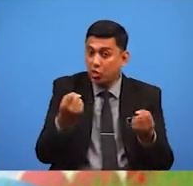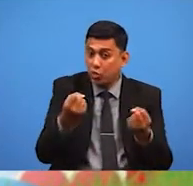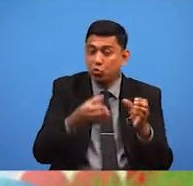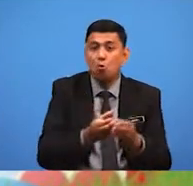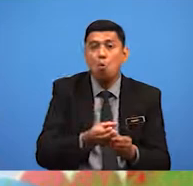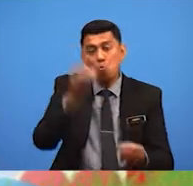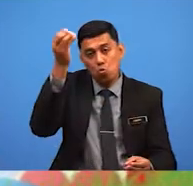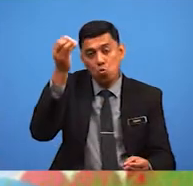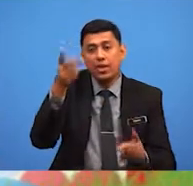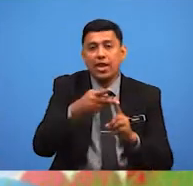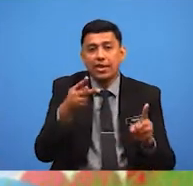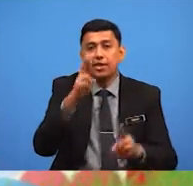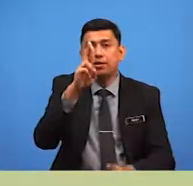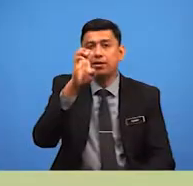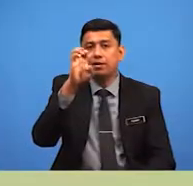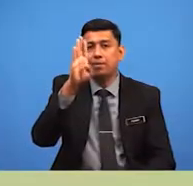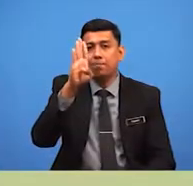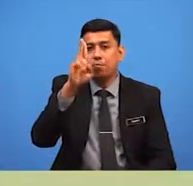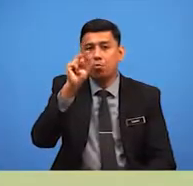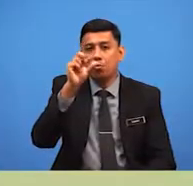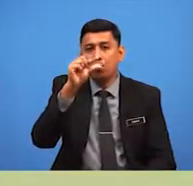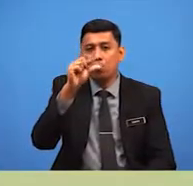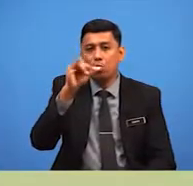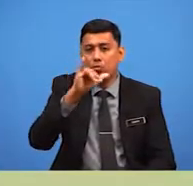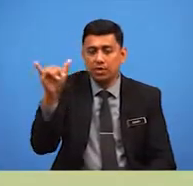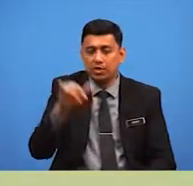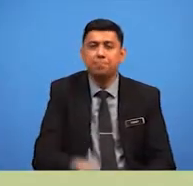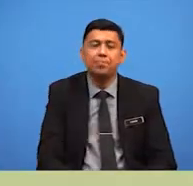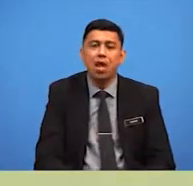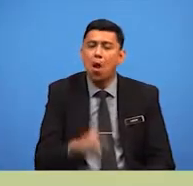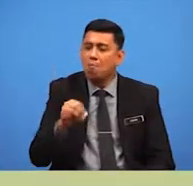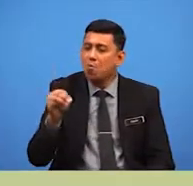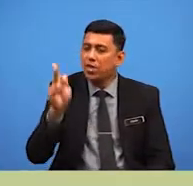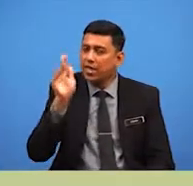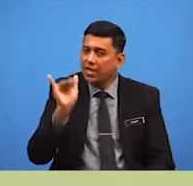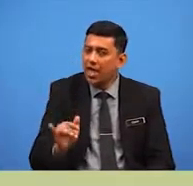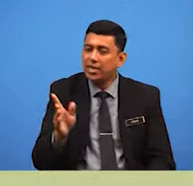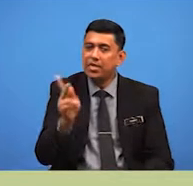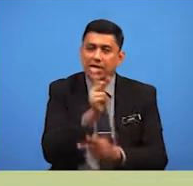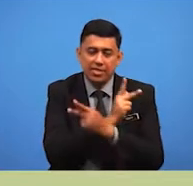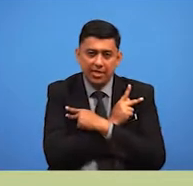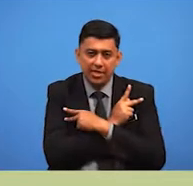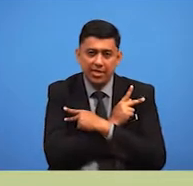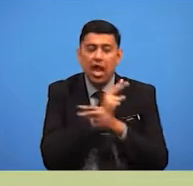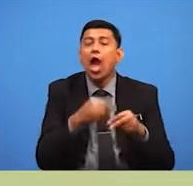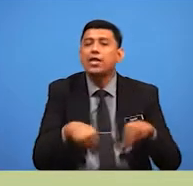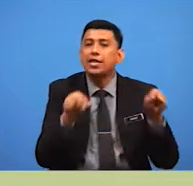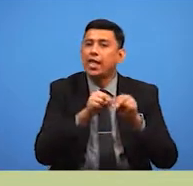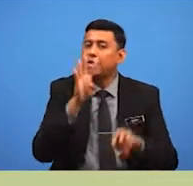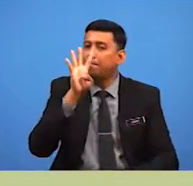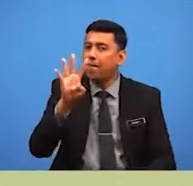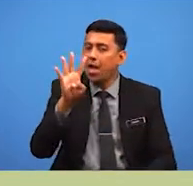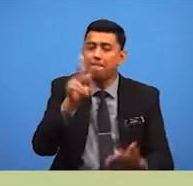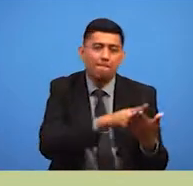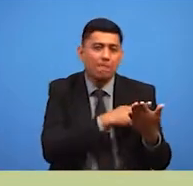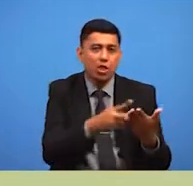biarlah dari rebungnya. Murid-murid yang saya kasihi, nilai yang keempat bagi pantun